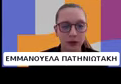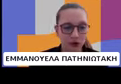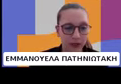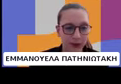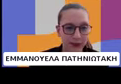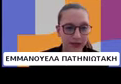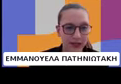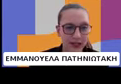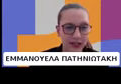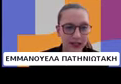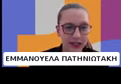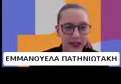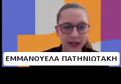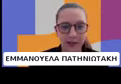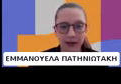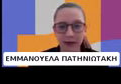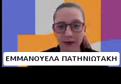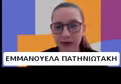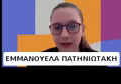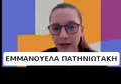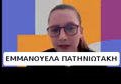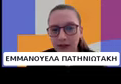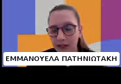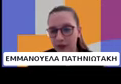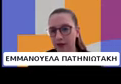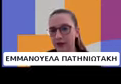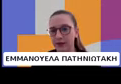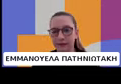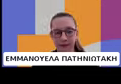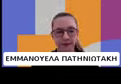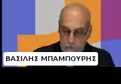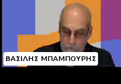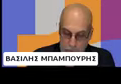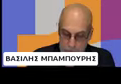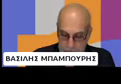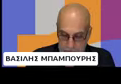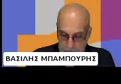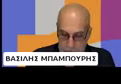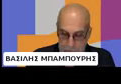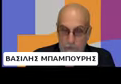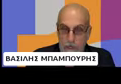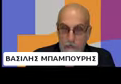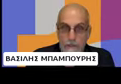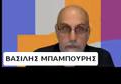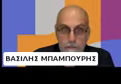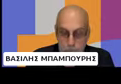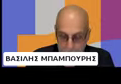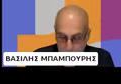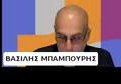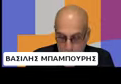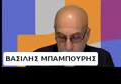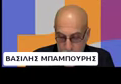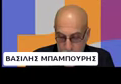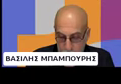Αυτά νομίζω είναι από εμένα, Βασίλη, και περνάμε στην αναθεώρηση. Ευχαριστούμε πολύ, Εμμανουέλα. Είναι το